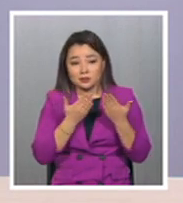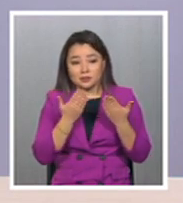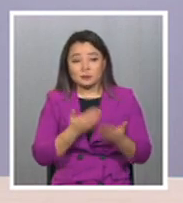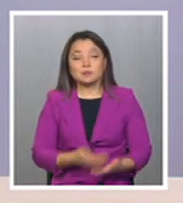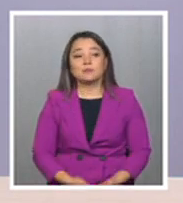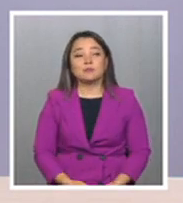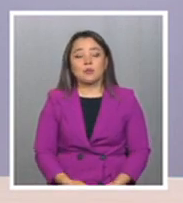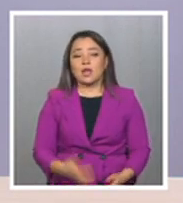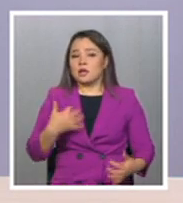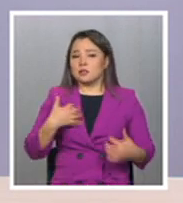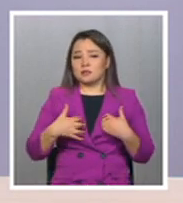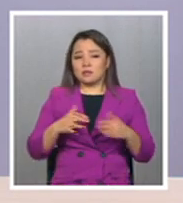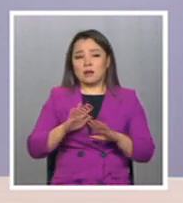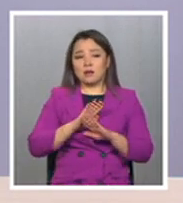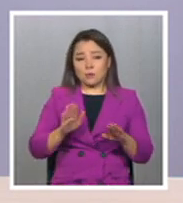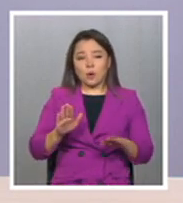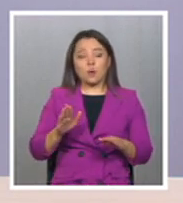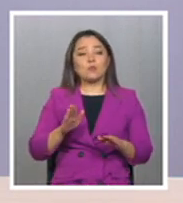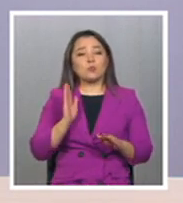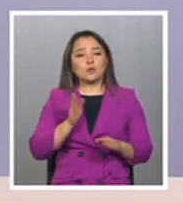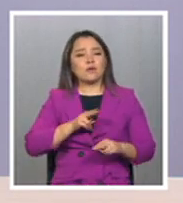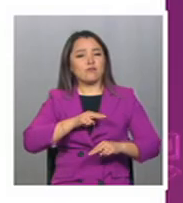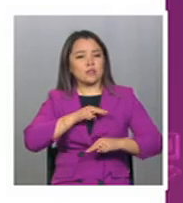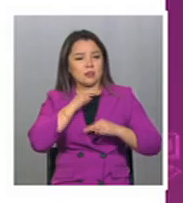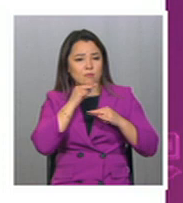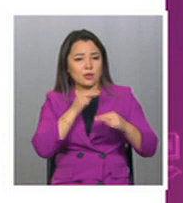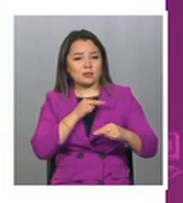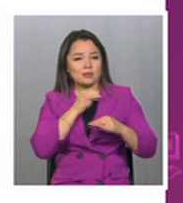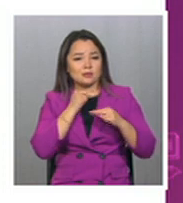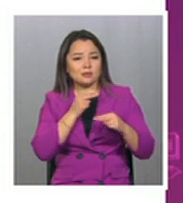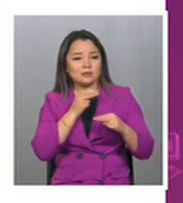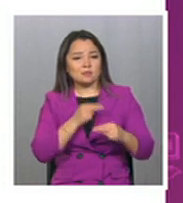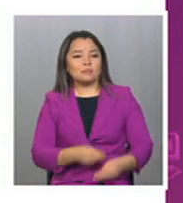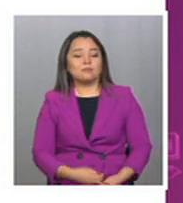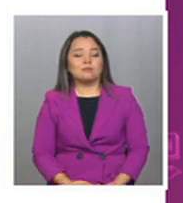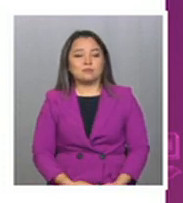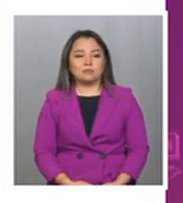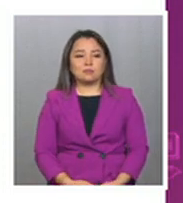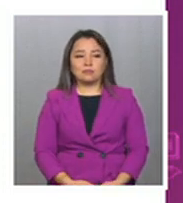Не торопитесь, будьте внимательны.